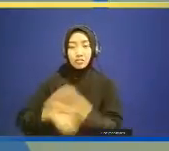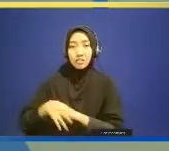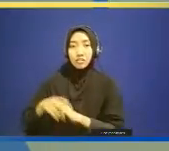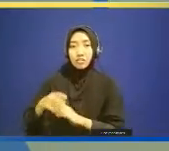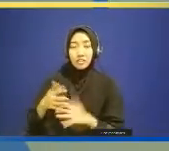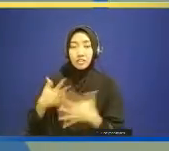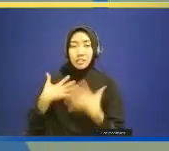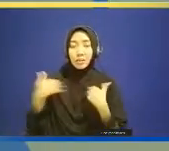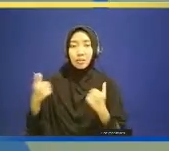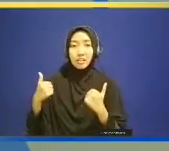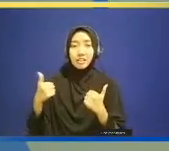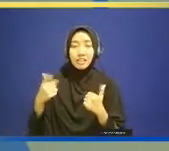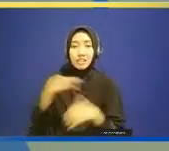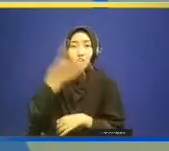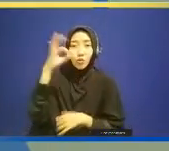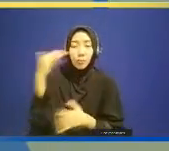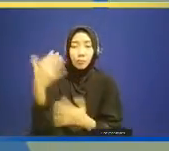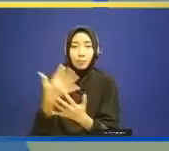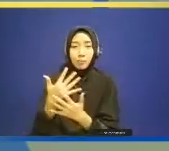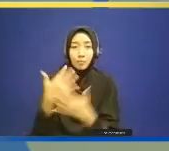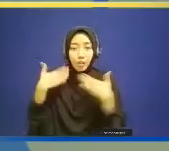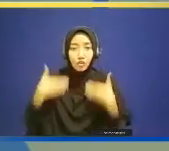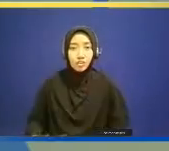penyelamatan jiwa manusia